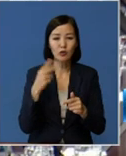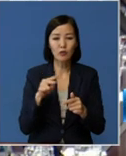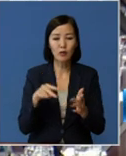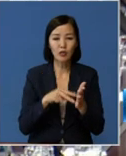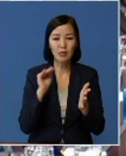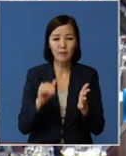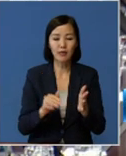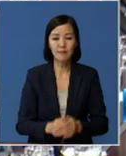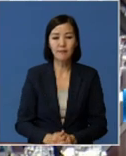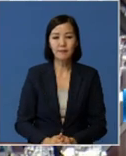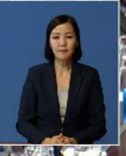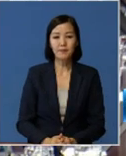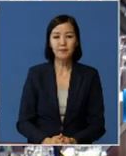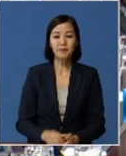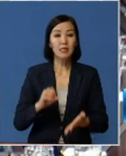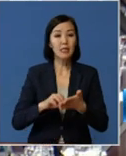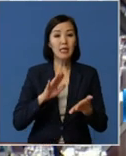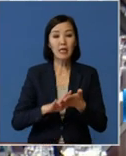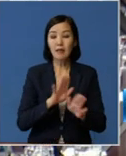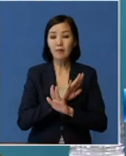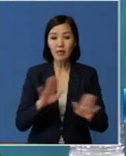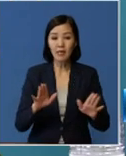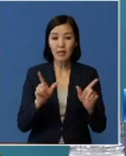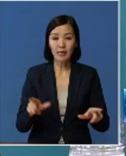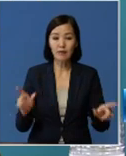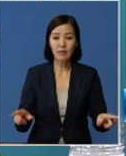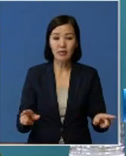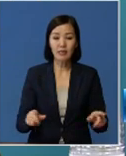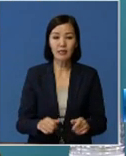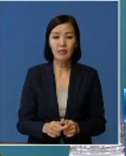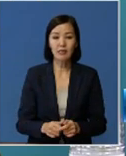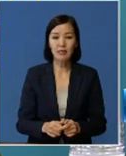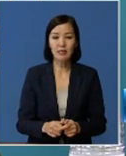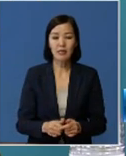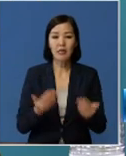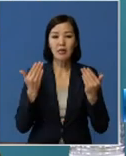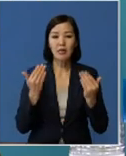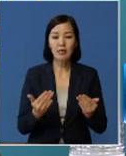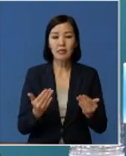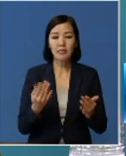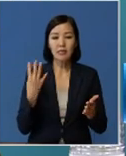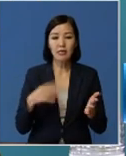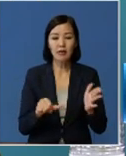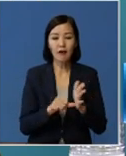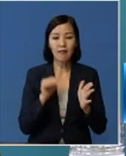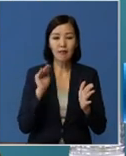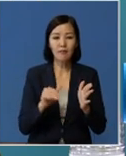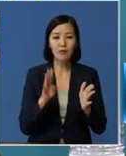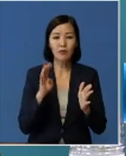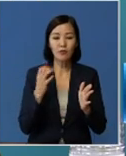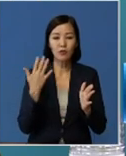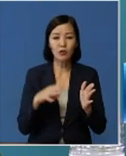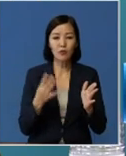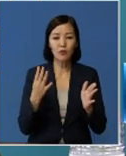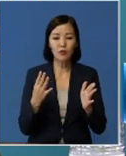мың. Тіркелмеген тұрғындар мен мәртебесі жаңартылмаған. Бүгінгі күні Асқар Ұзақбайұлы 46 мың